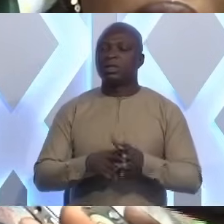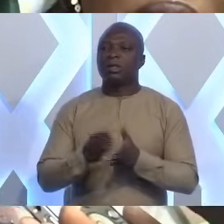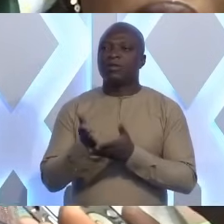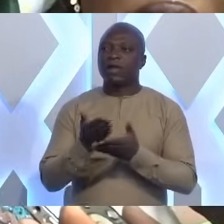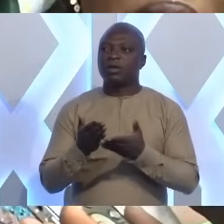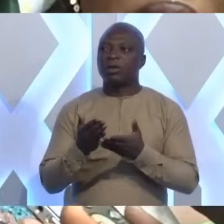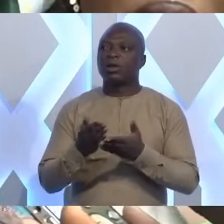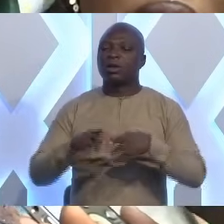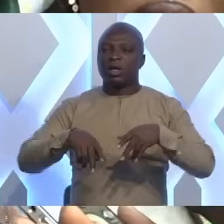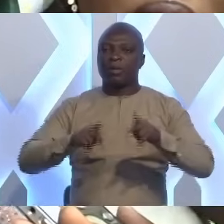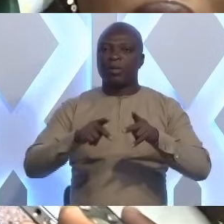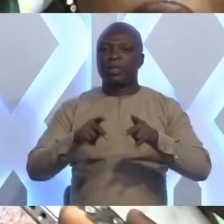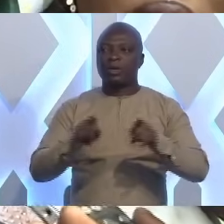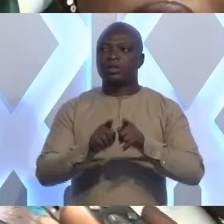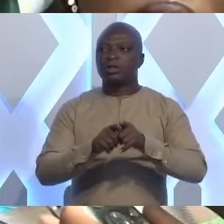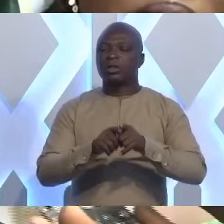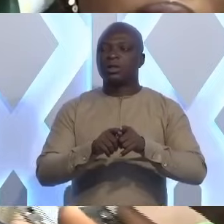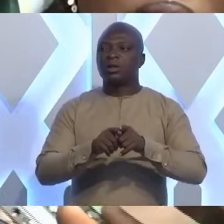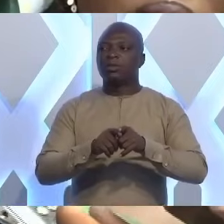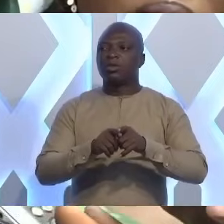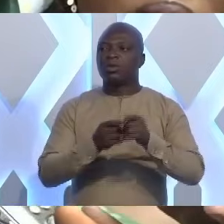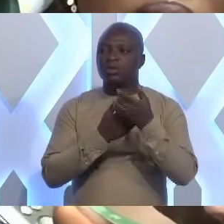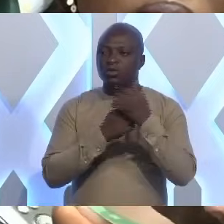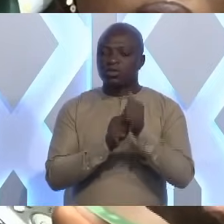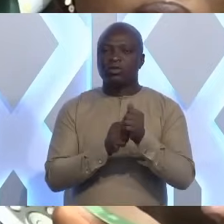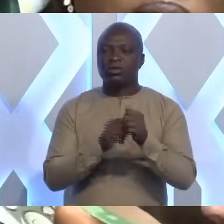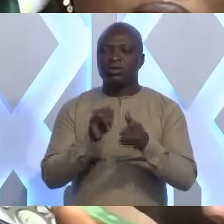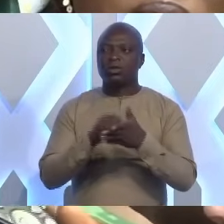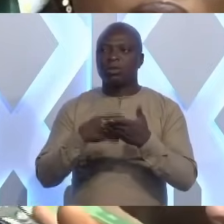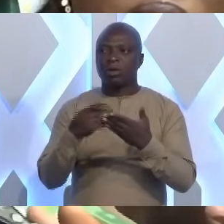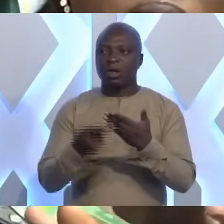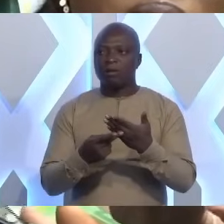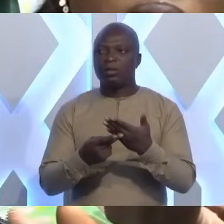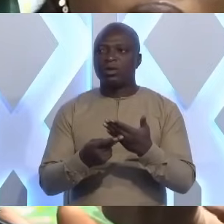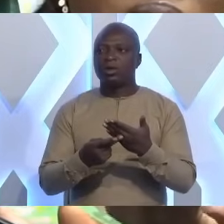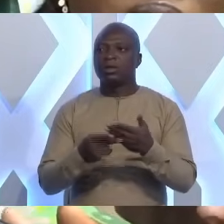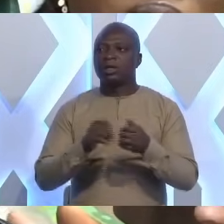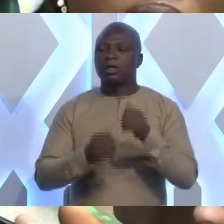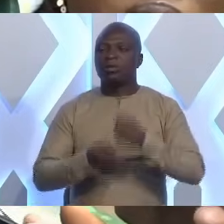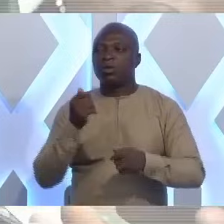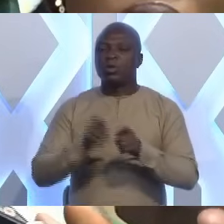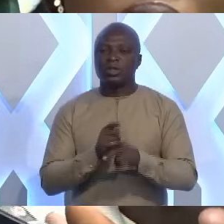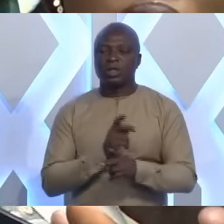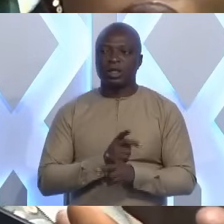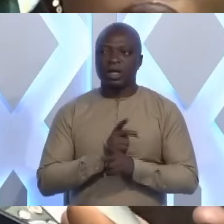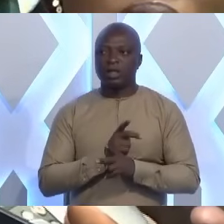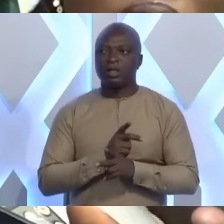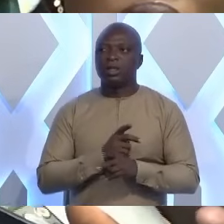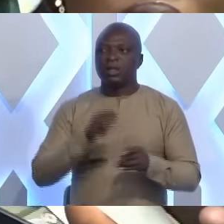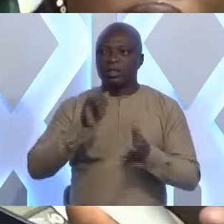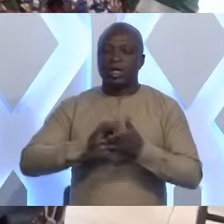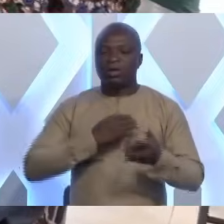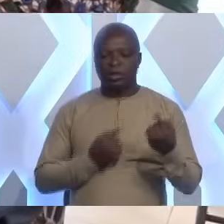qui permettra quoi, quand même, le panier de la ménagère d'être plus ou moins garni. Et c'est ça notre